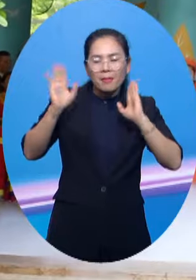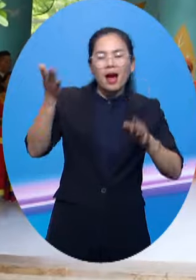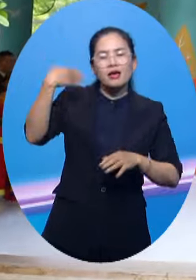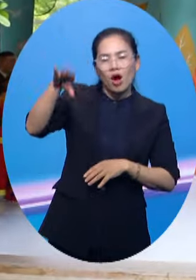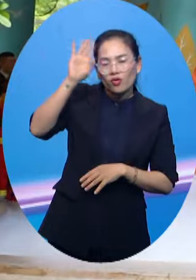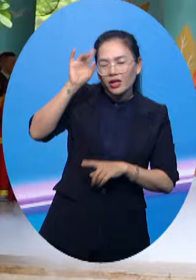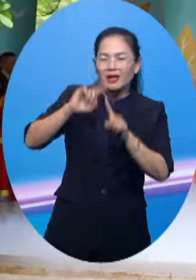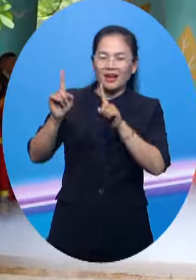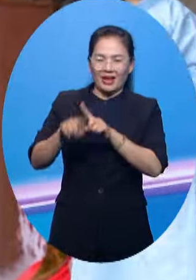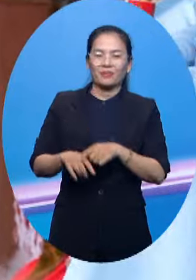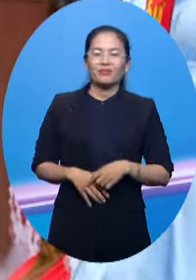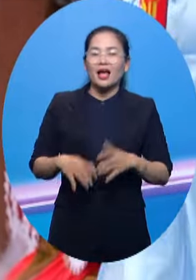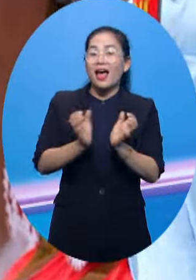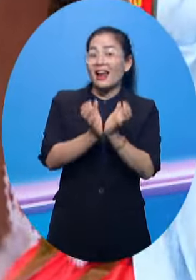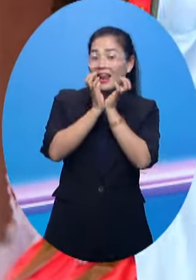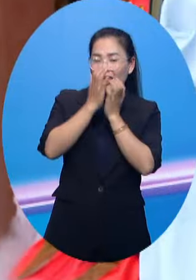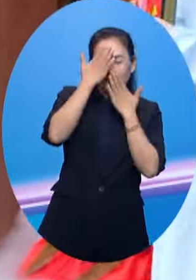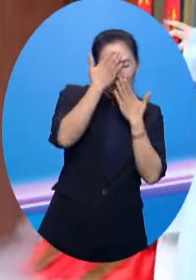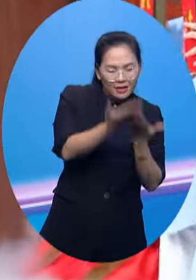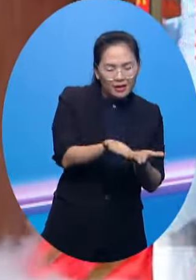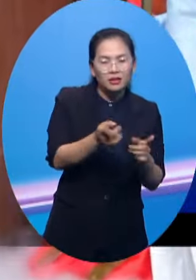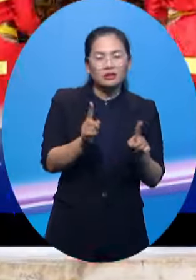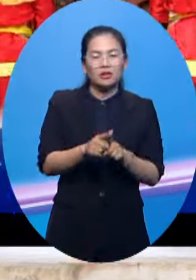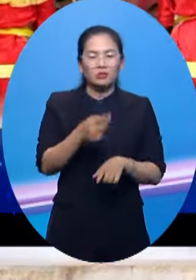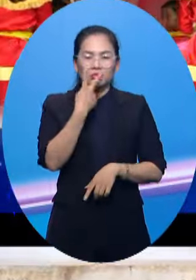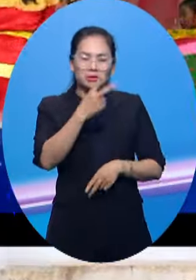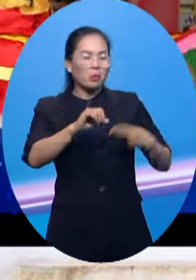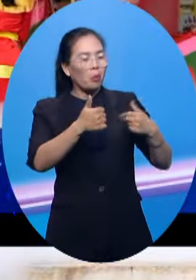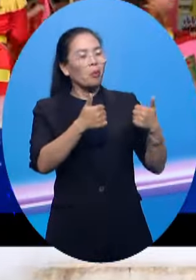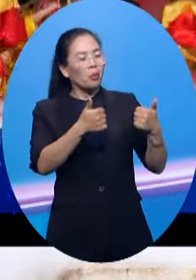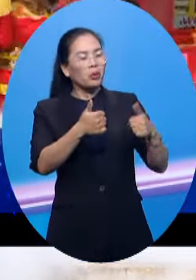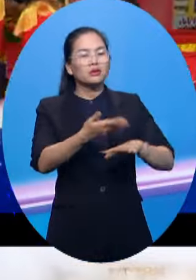vừa qua. Lễ tri ân cũng ghi nhận, đánh giá sự trưởng thành của mỗi